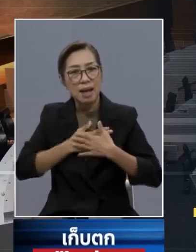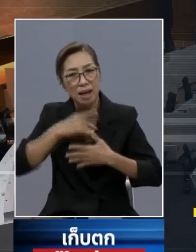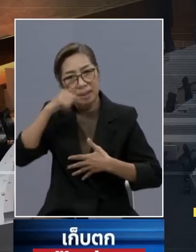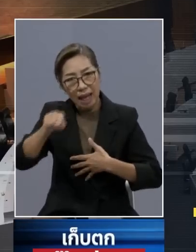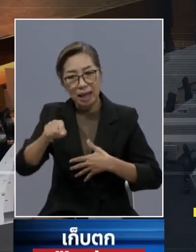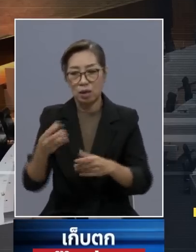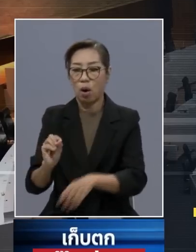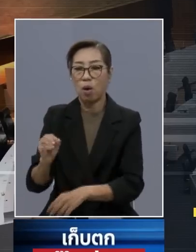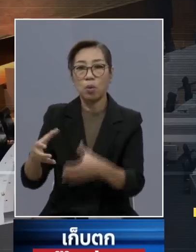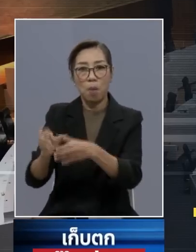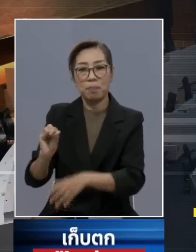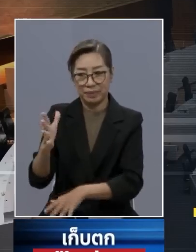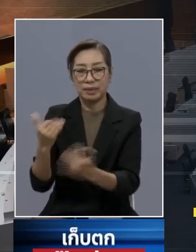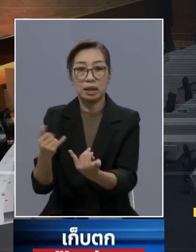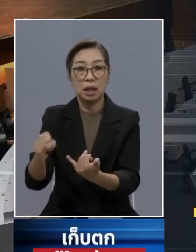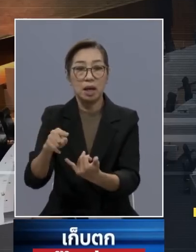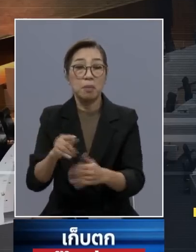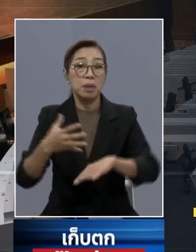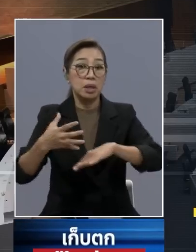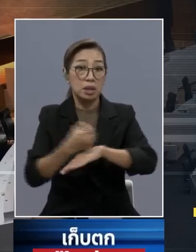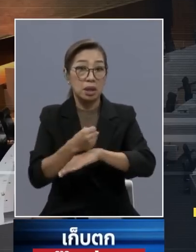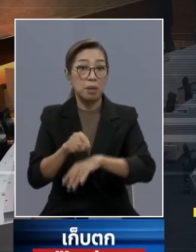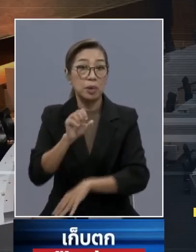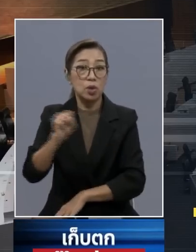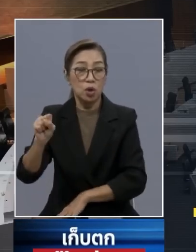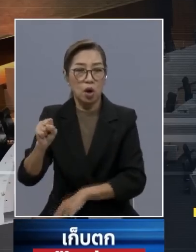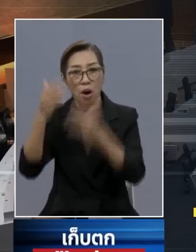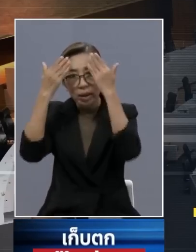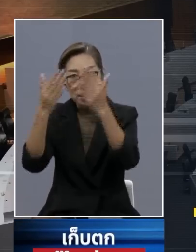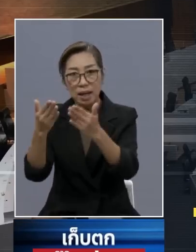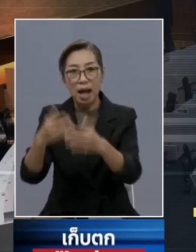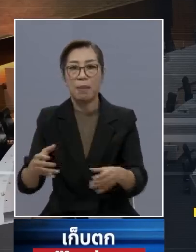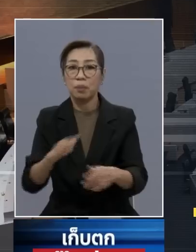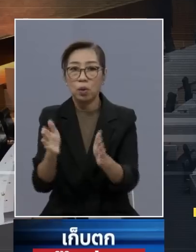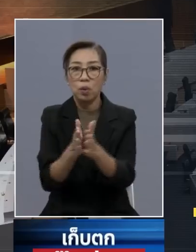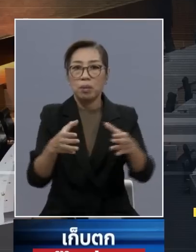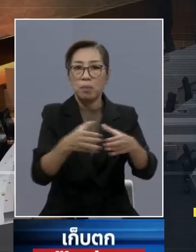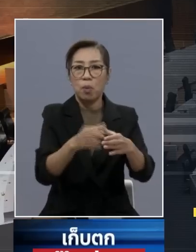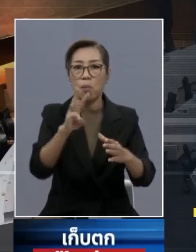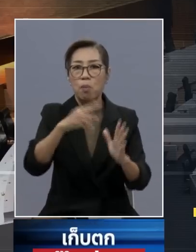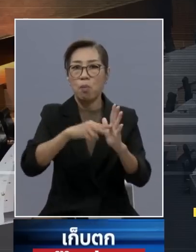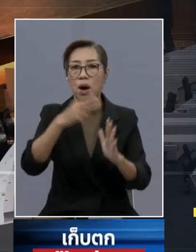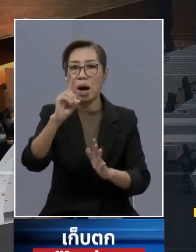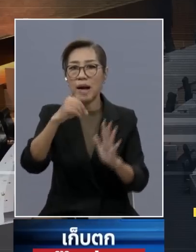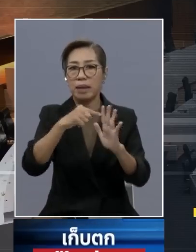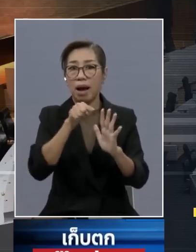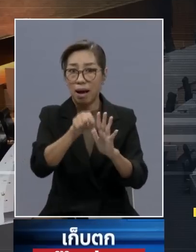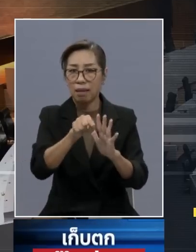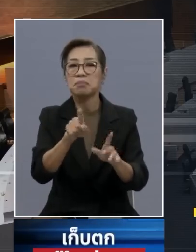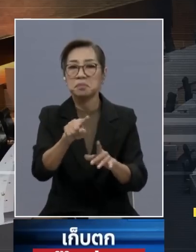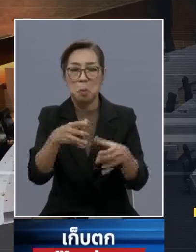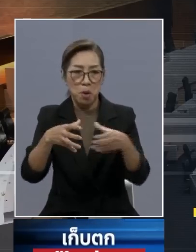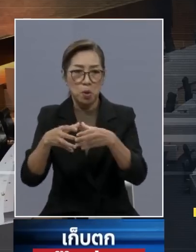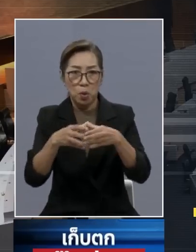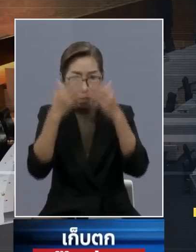นักการเมืองมุสลิมแกนนำกลุ่มวาดะนะครับซึ่งเป็นกลุ่มนักการเมืองมุสลิมที่มีบทบาทอย่างมากของการเมืองในจังหวัดชายแดนใต้